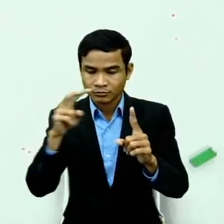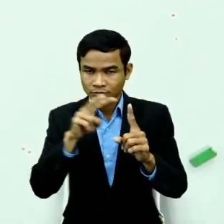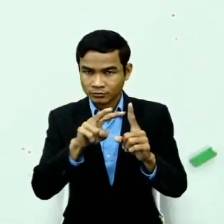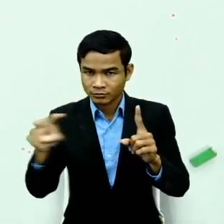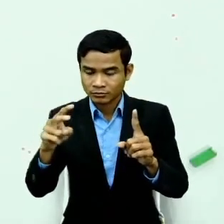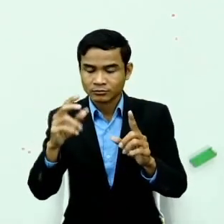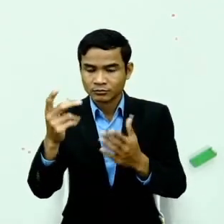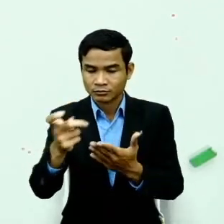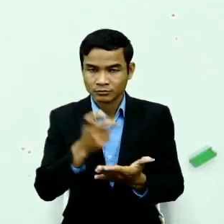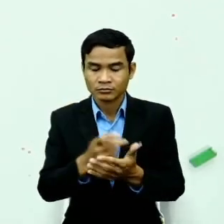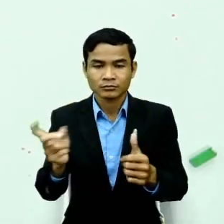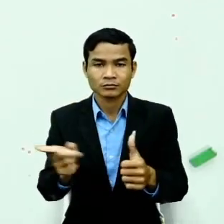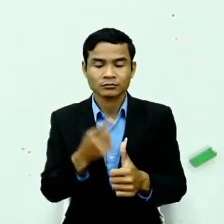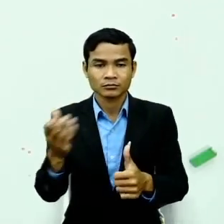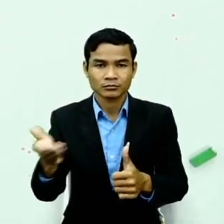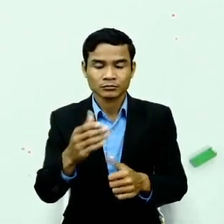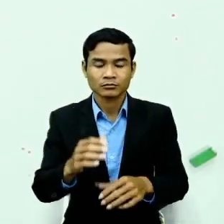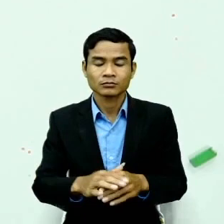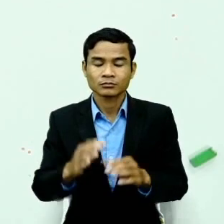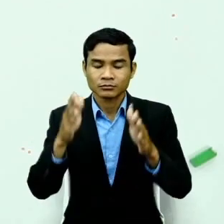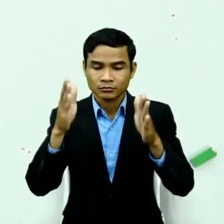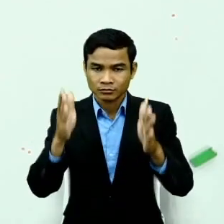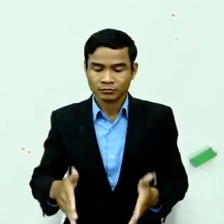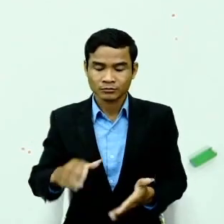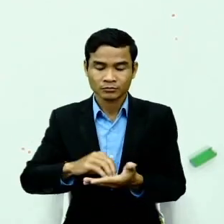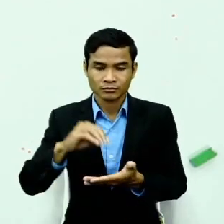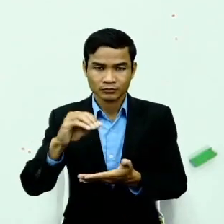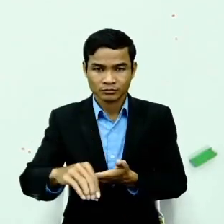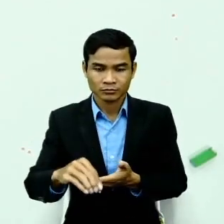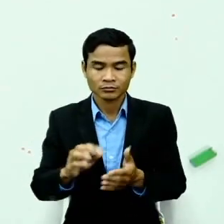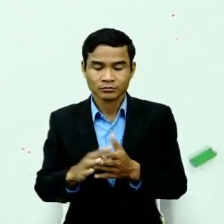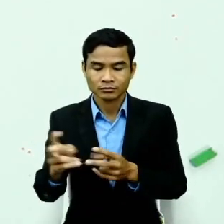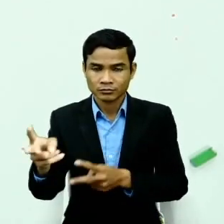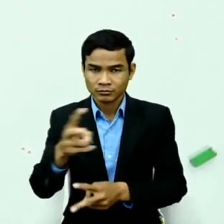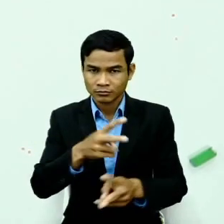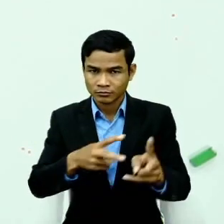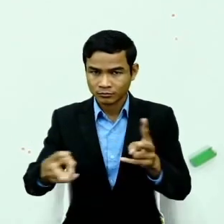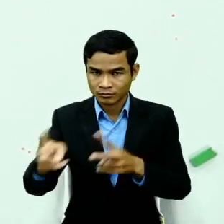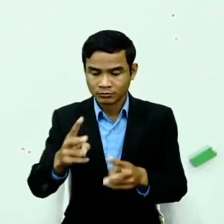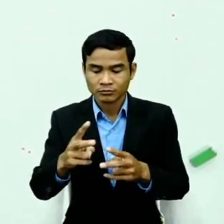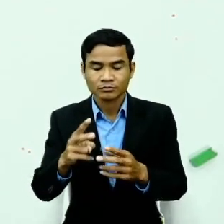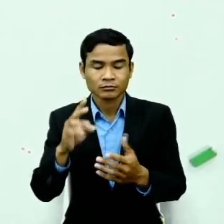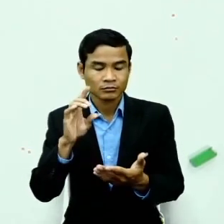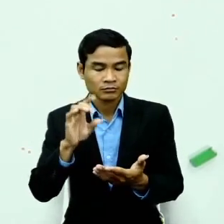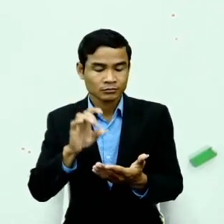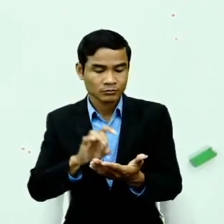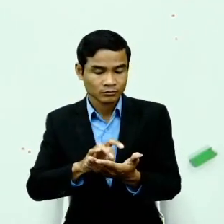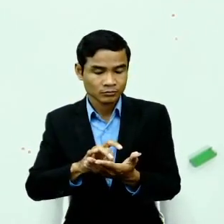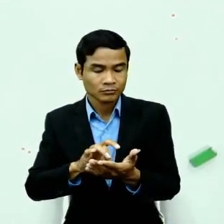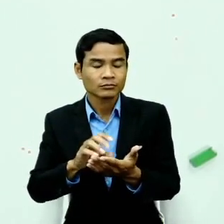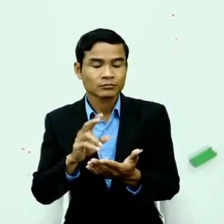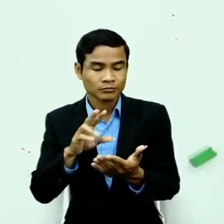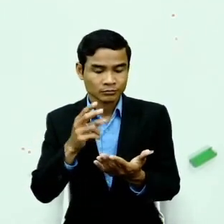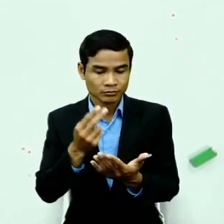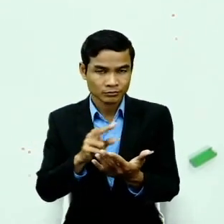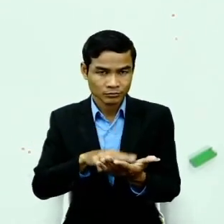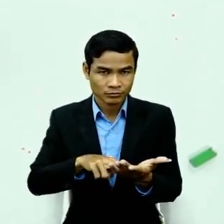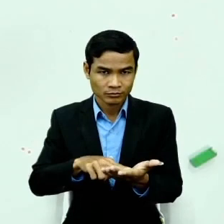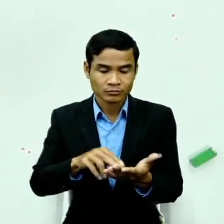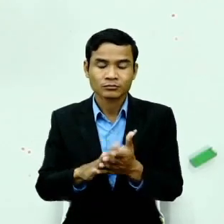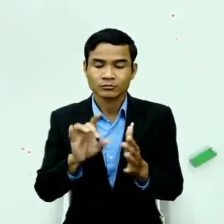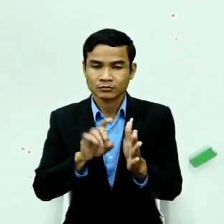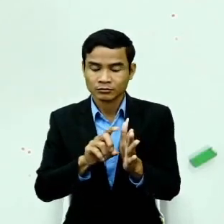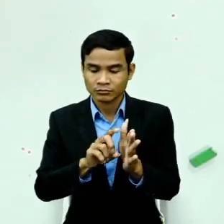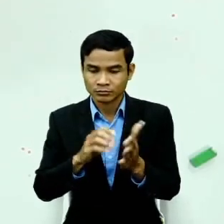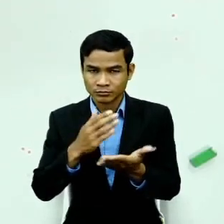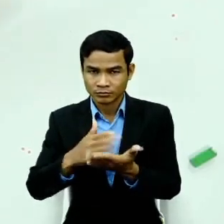chìa cùng rú nó con nát chá cá sẽ có bành thả nắm cầm chát đồng cỡ